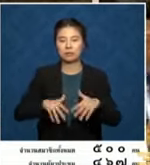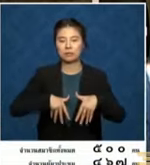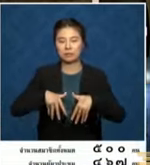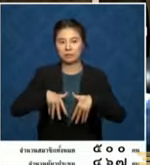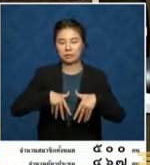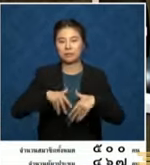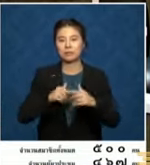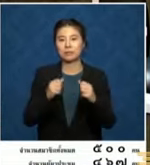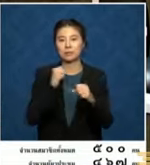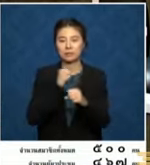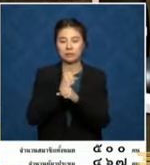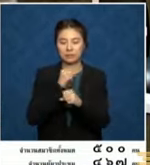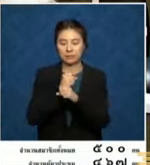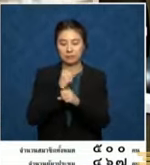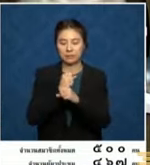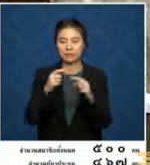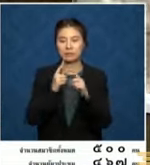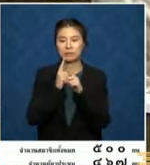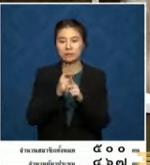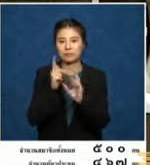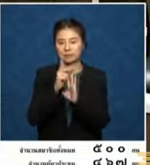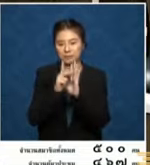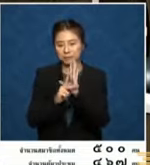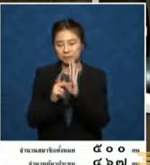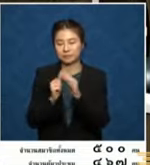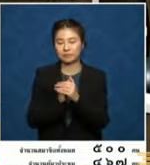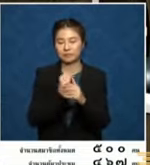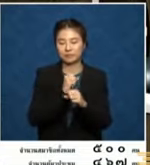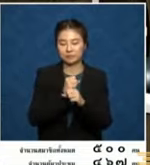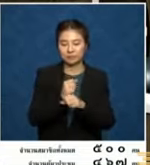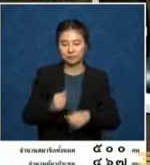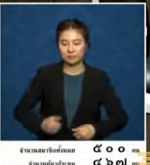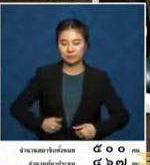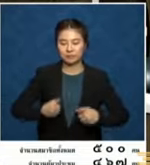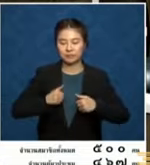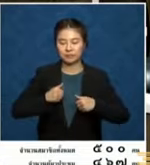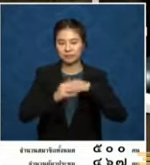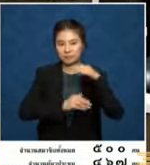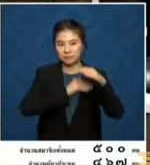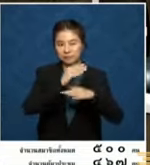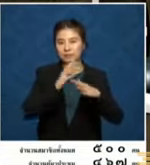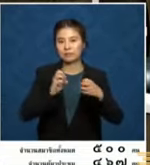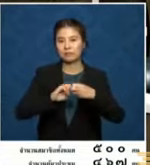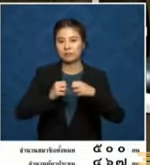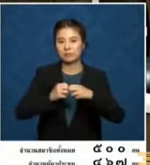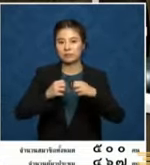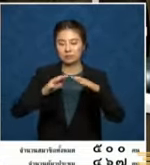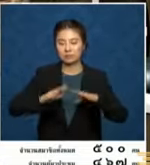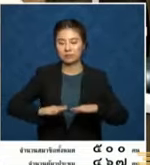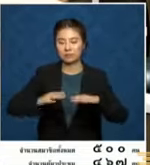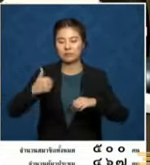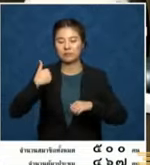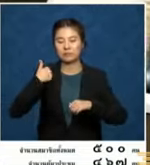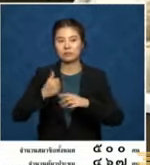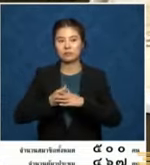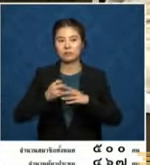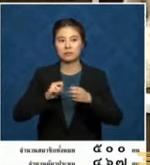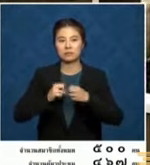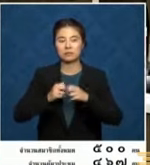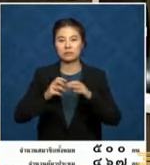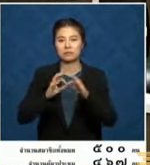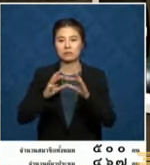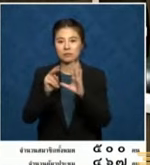งให้มันชอบด้วยกฎหมายเพื่อที่จะนำไปสู่การพัฒนาคุณภาพชีวิตเพื่อที่จะลดความขัดแย้งแต่มีส่วนหนึ่งผมเข้าใจว่ายังเป็นปัญหาในเชิง